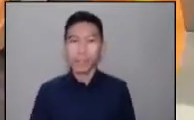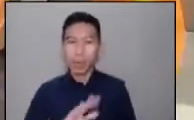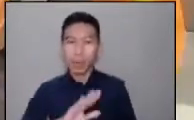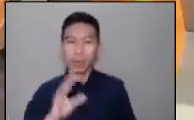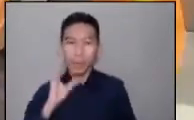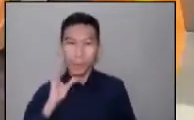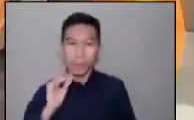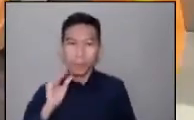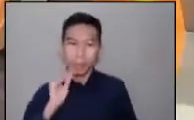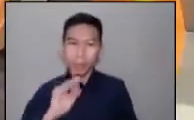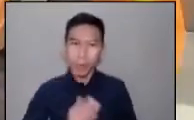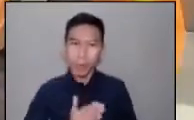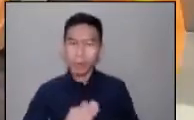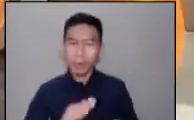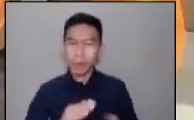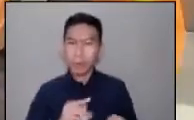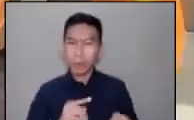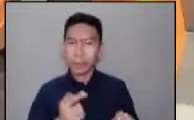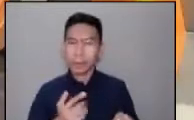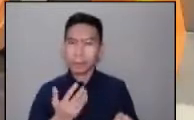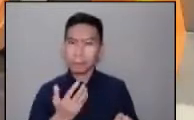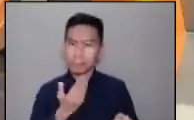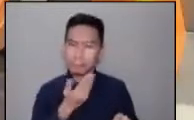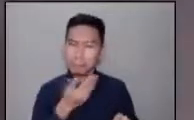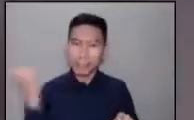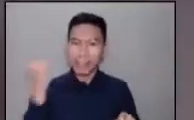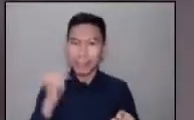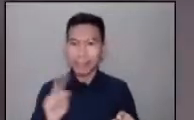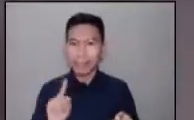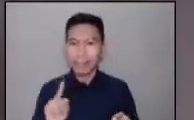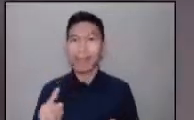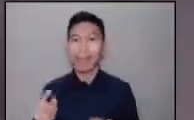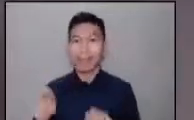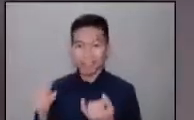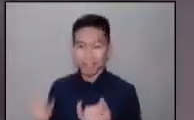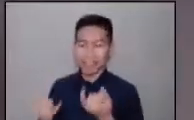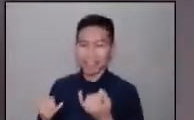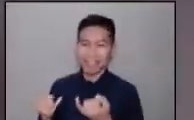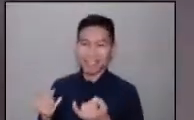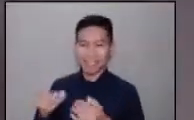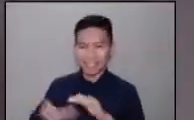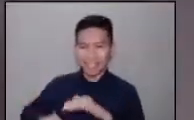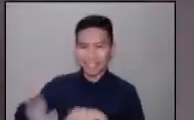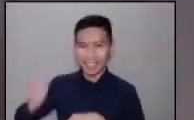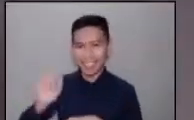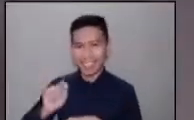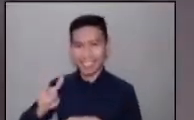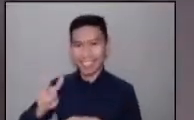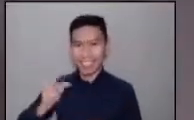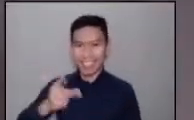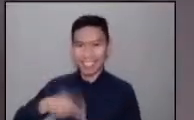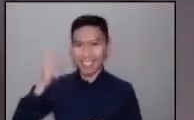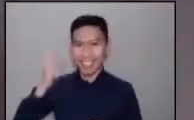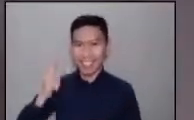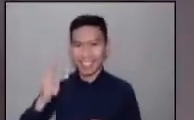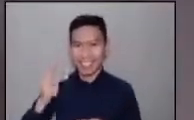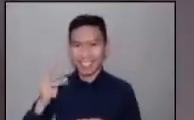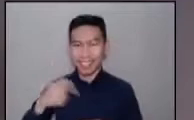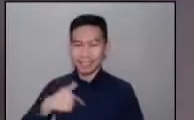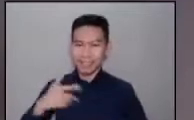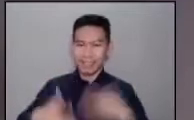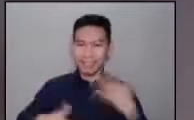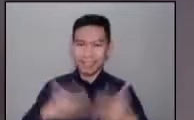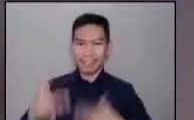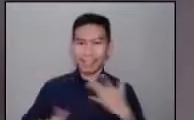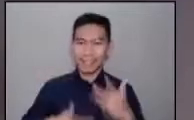Ngayon po, yung na-invite po ako sa TV live. Second time na po and nakaka-excite po. Tsaka